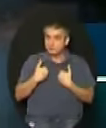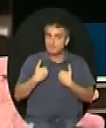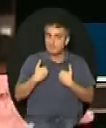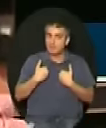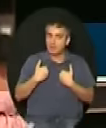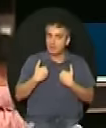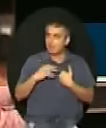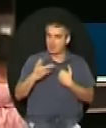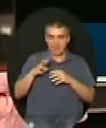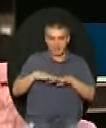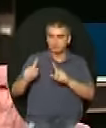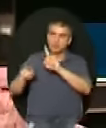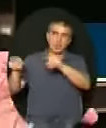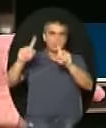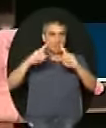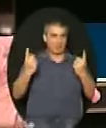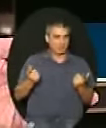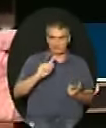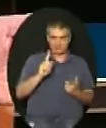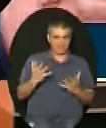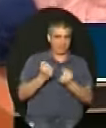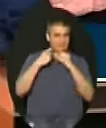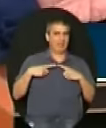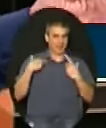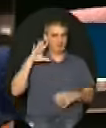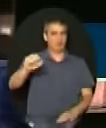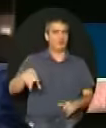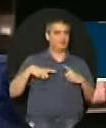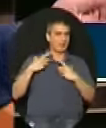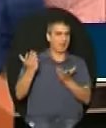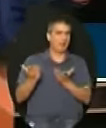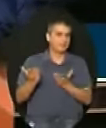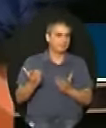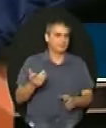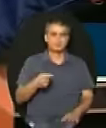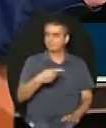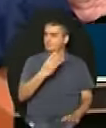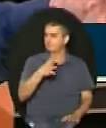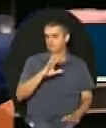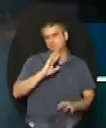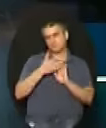ברור. על רשתות אחרות. אני אומר כך. האם זה לא מציל חיים של יהודים? תן לנחמן.